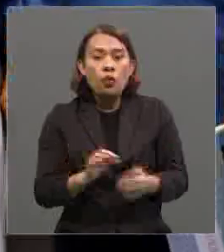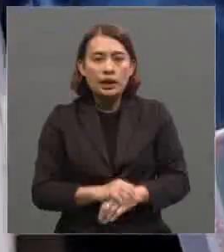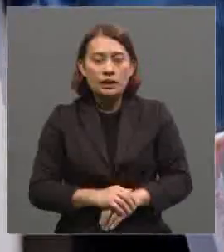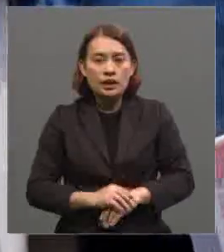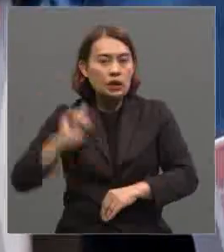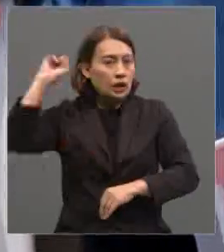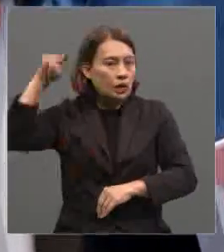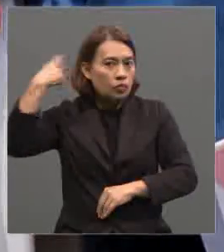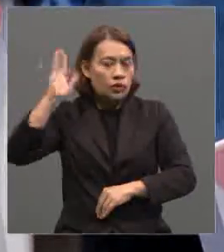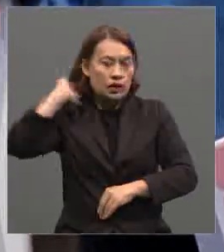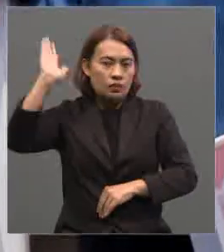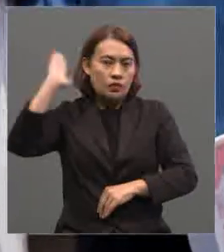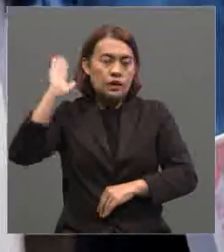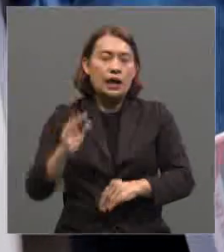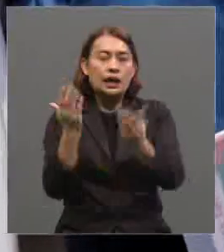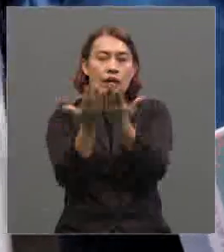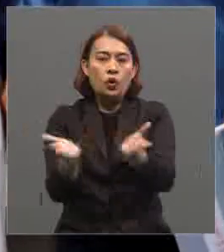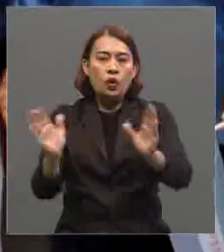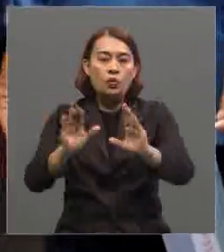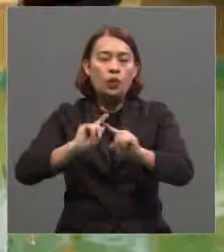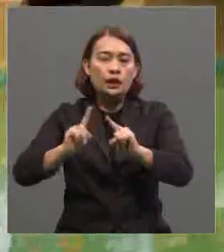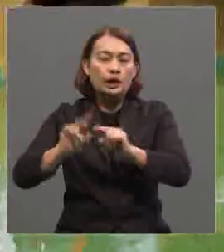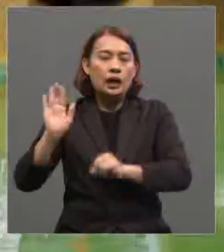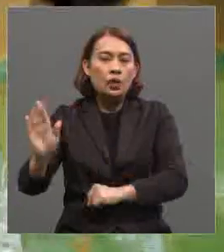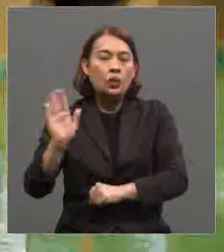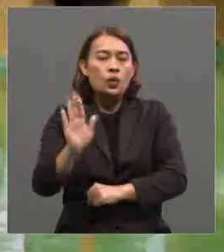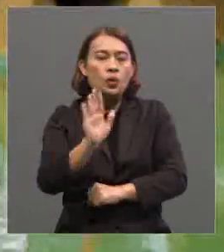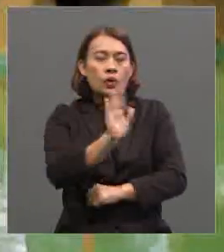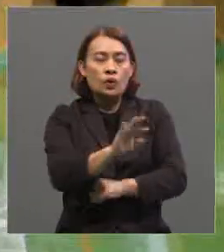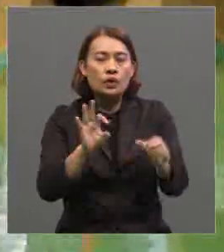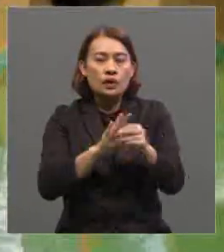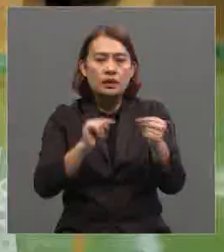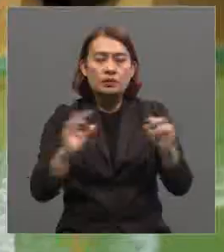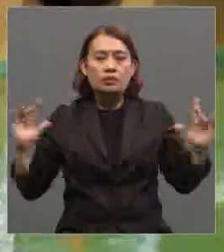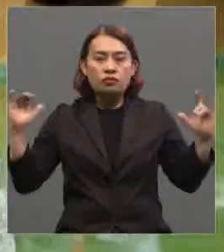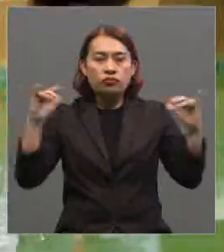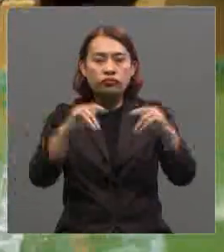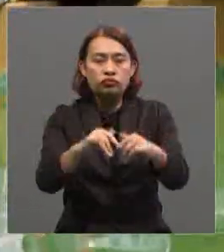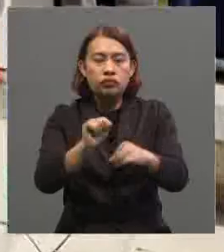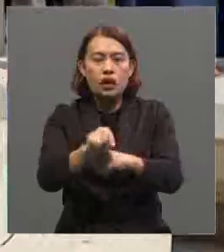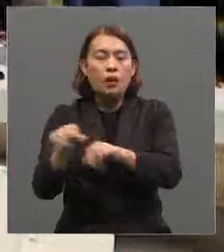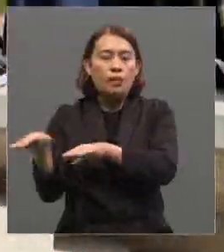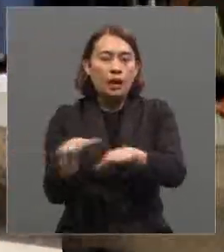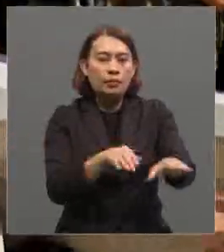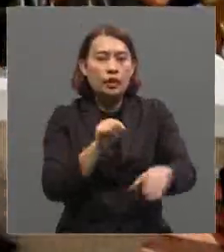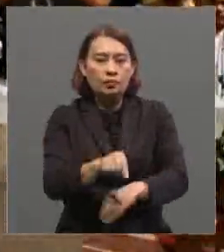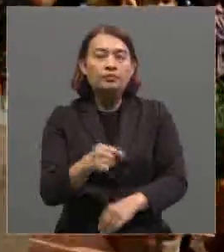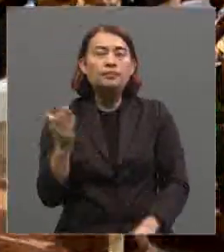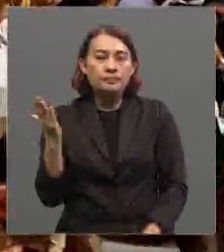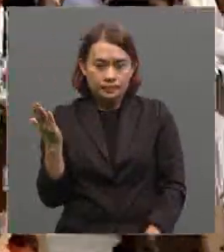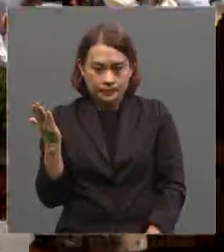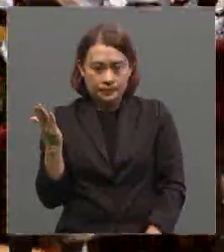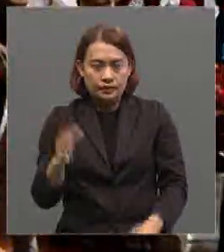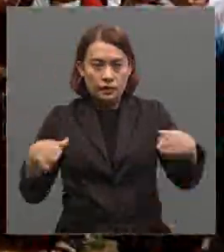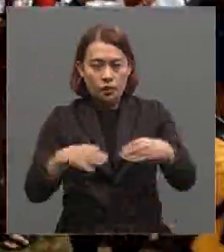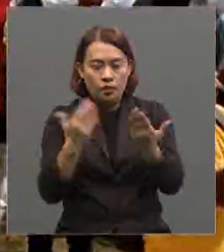สาวแล้วก็คนที่มาเป็นครอบครัวหลายครอบครัวเลยค่ะมารวมตัวกันเป็นหนึ่งเดียวอย่างพร้อมเพรียงกันค่ะหลายๆคนที่มากัน